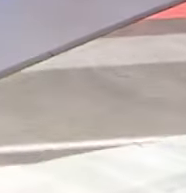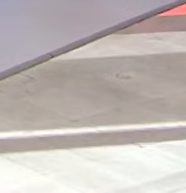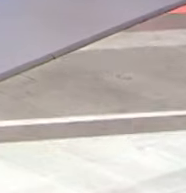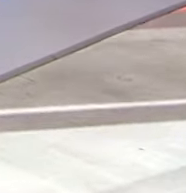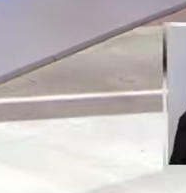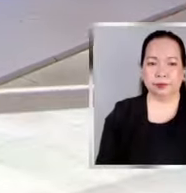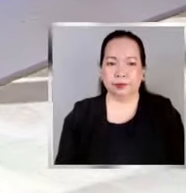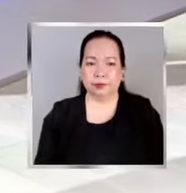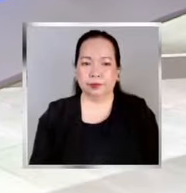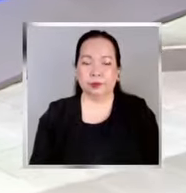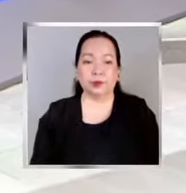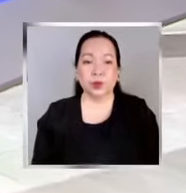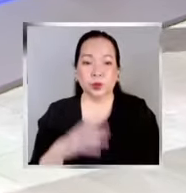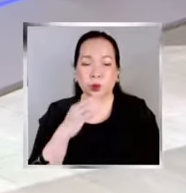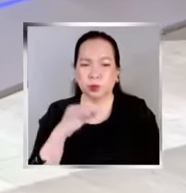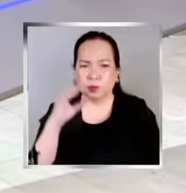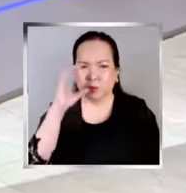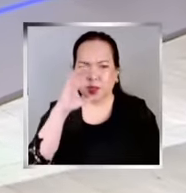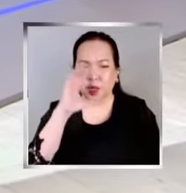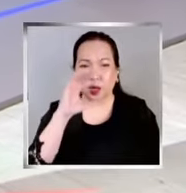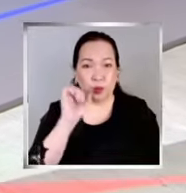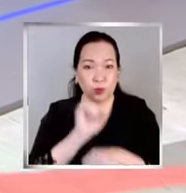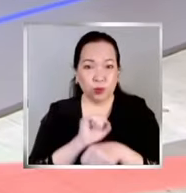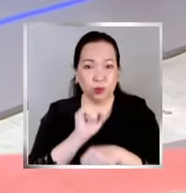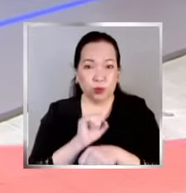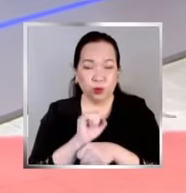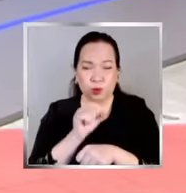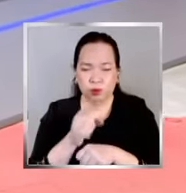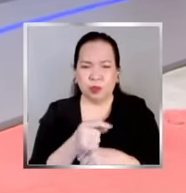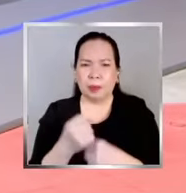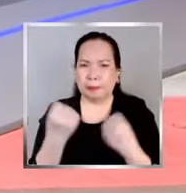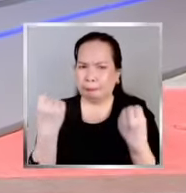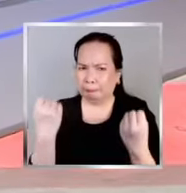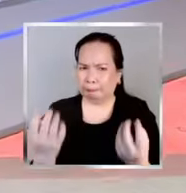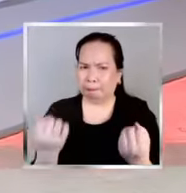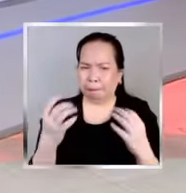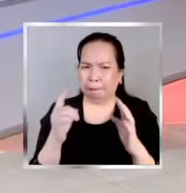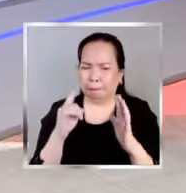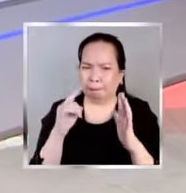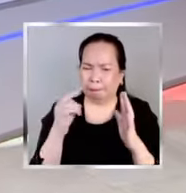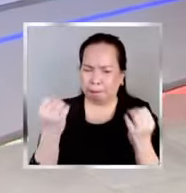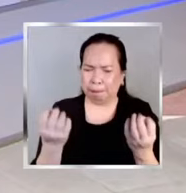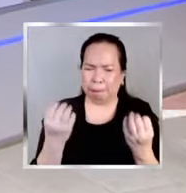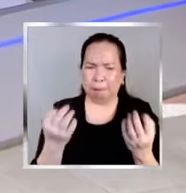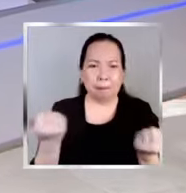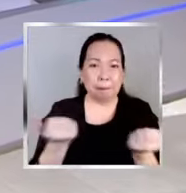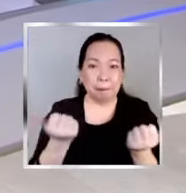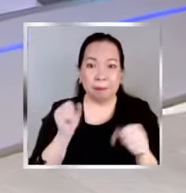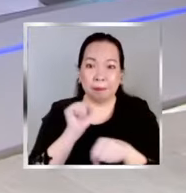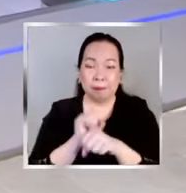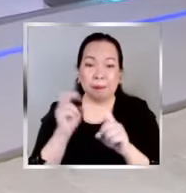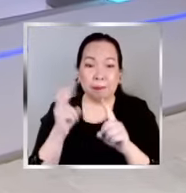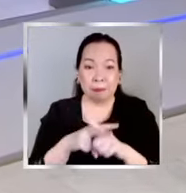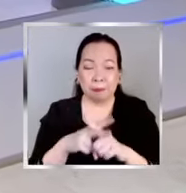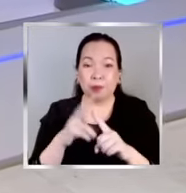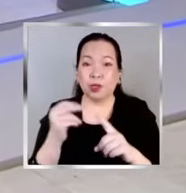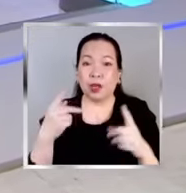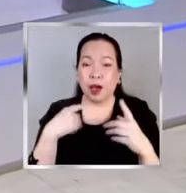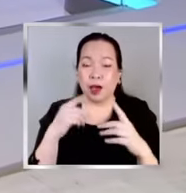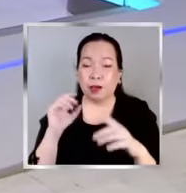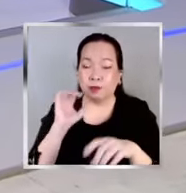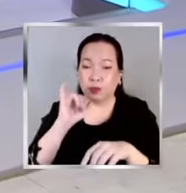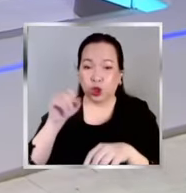Sa mga naghahanap po ng trabaho, libo-libong bakanteng posisyon ang pwede niyong applyan sa bubuksang job fair ng DOLE